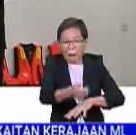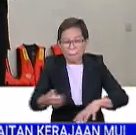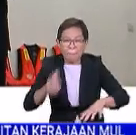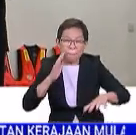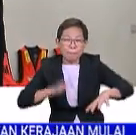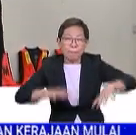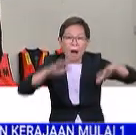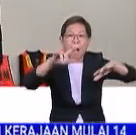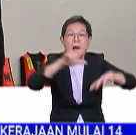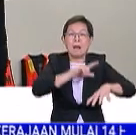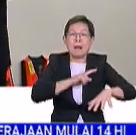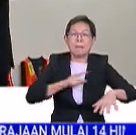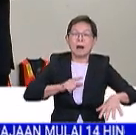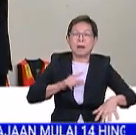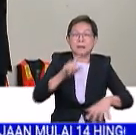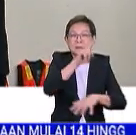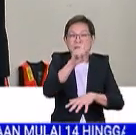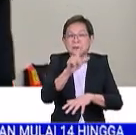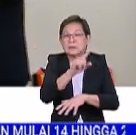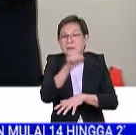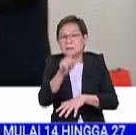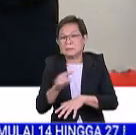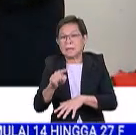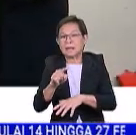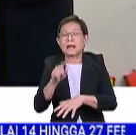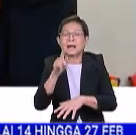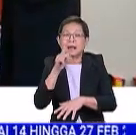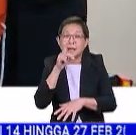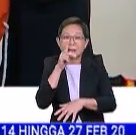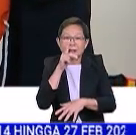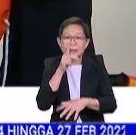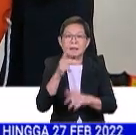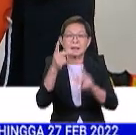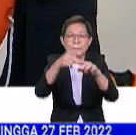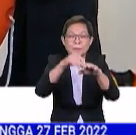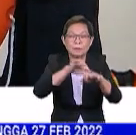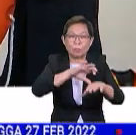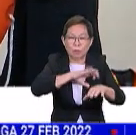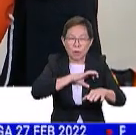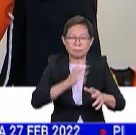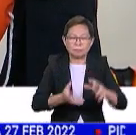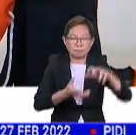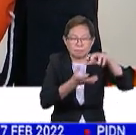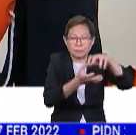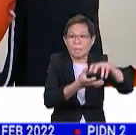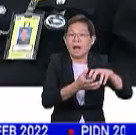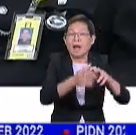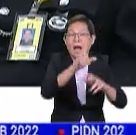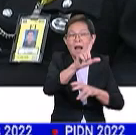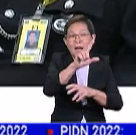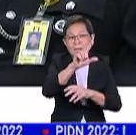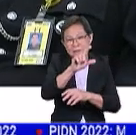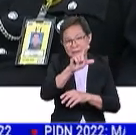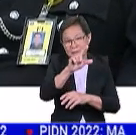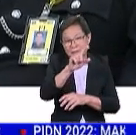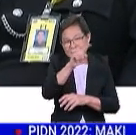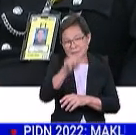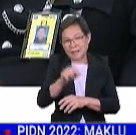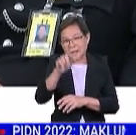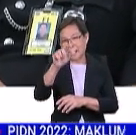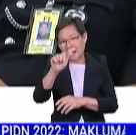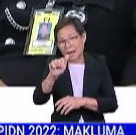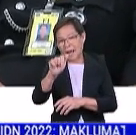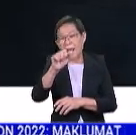Lembaga Zakat Negeri Kedah kepada polis di Alustar. Pada majlis ini, Ketua Pegawai Eksekutif LZNK Datuk Sheikh Zakaria